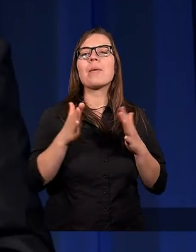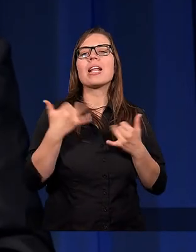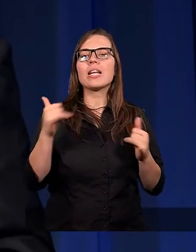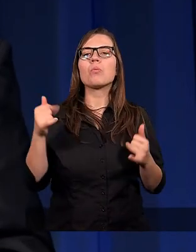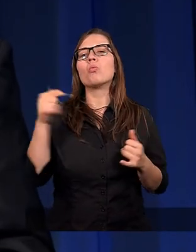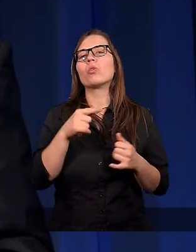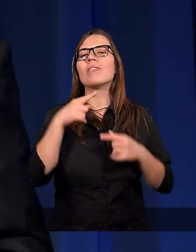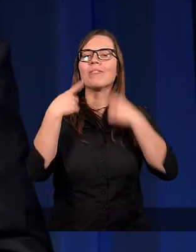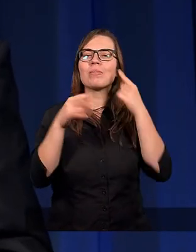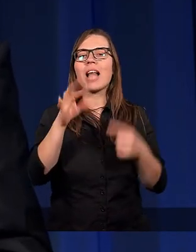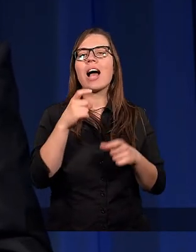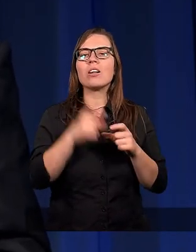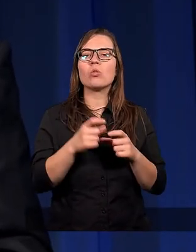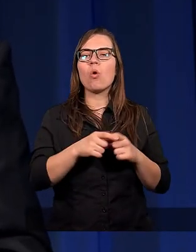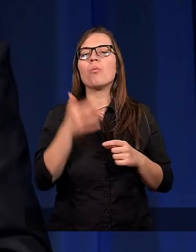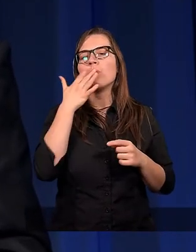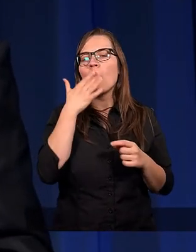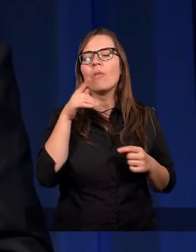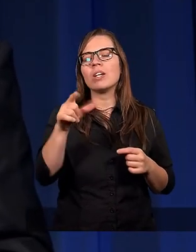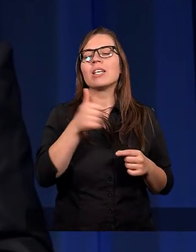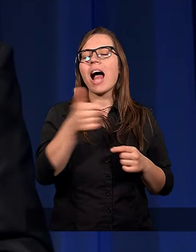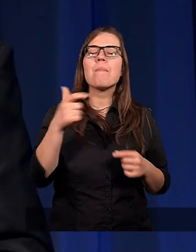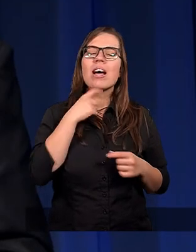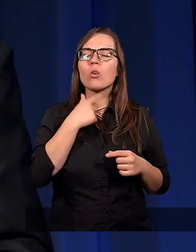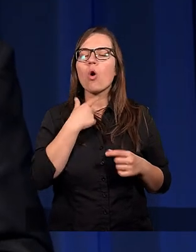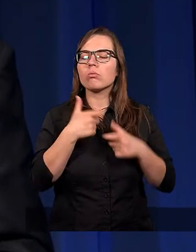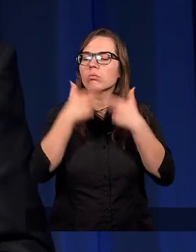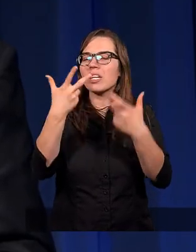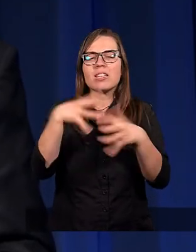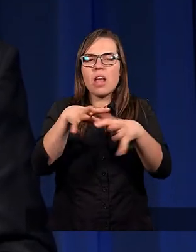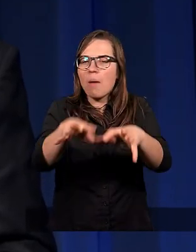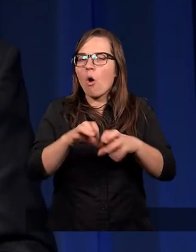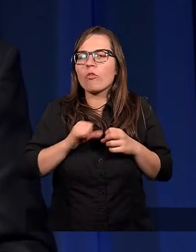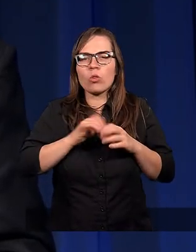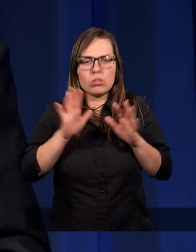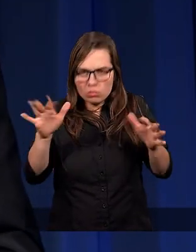musi wypowiedzieć takie słowo. Bóg mówi, wołaj na całe gardło, nie powściągaj się.